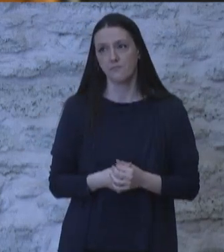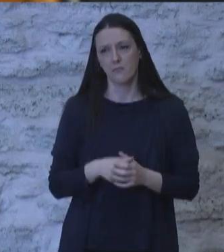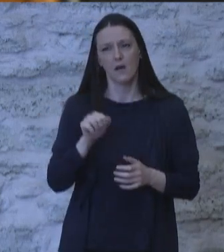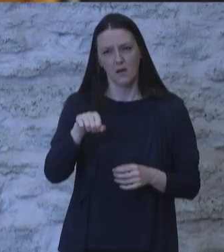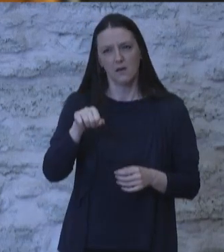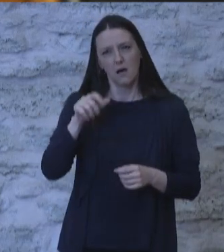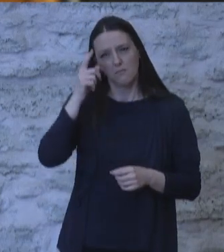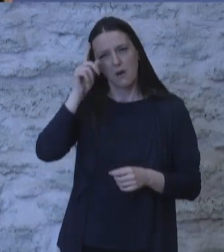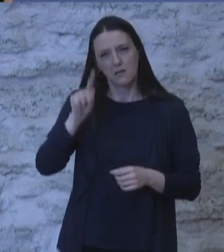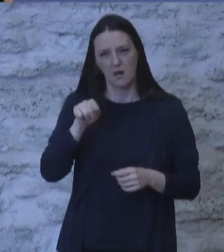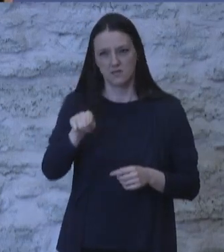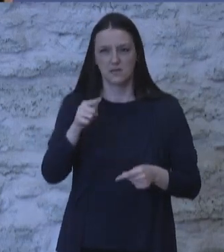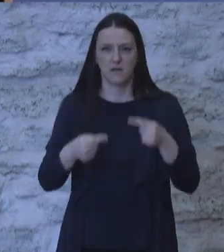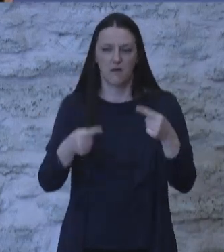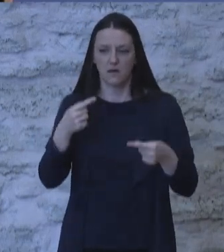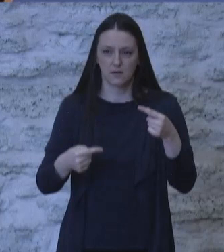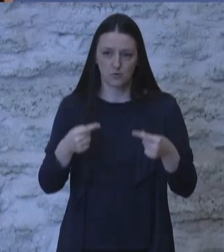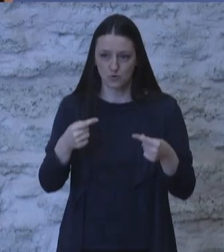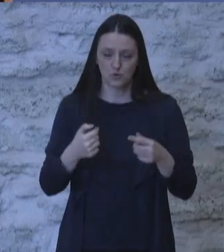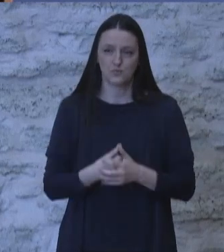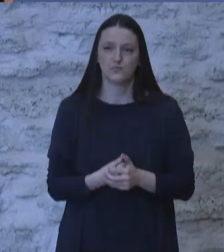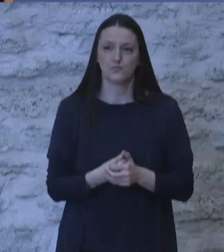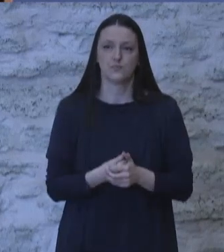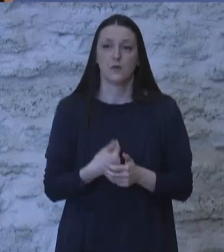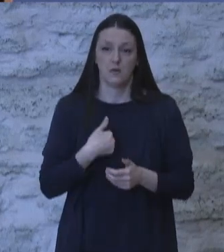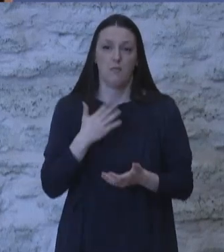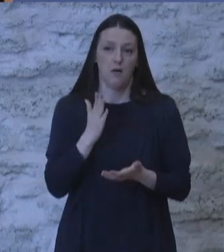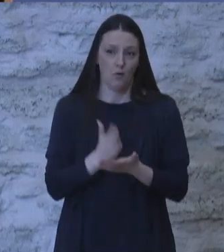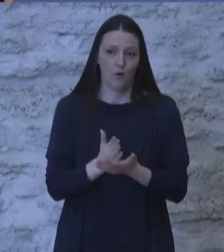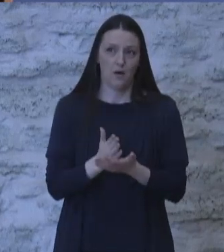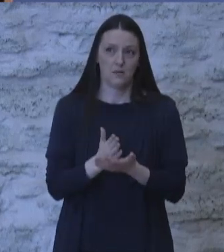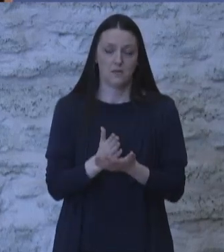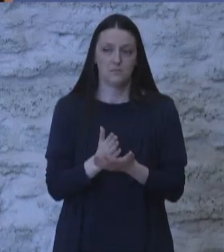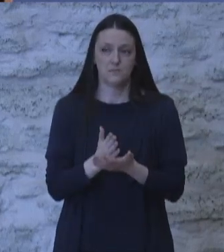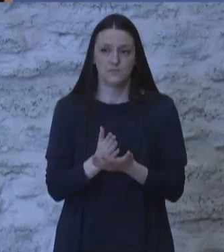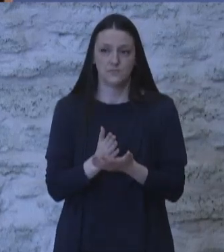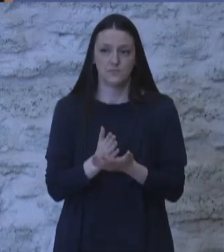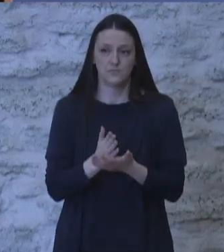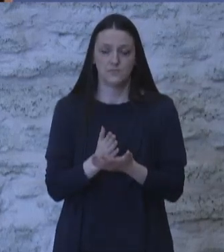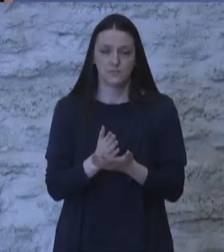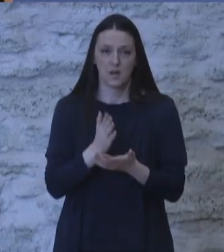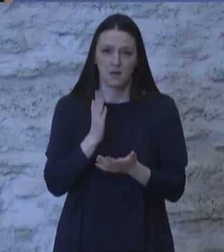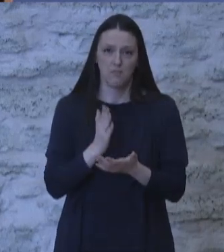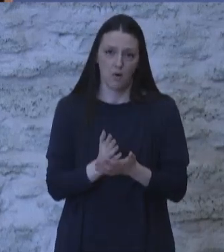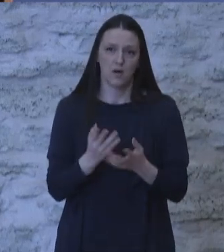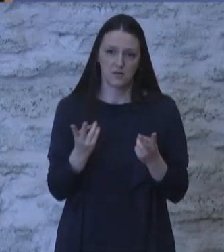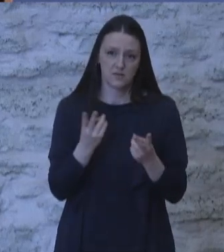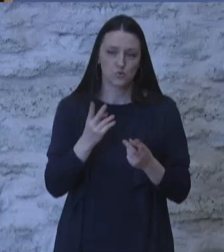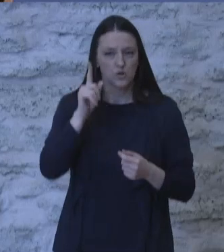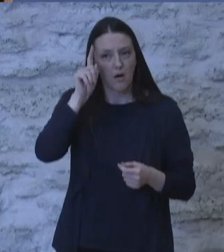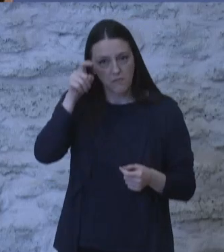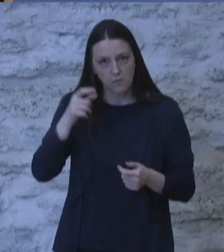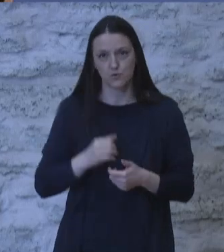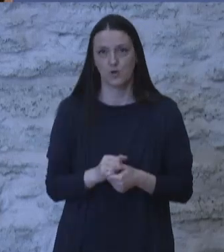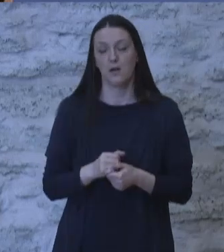jah, ma tean seda vaidlust. Ma olen täiesti selmõttes sellel positsioonil, et